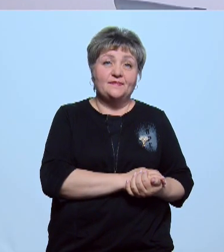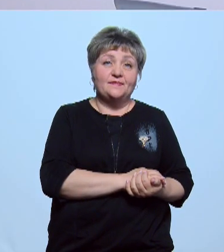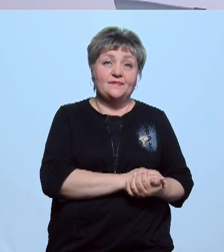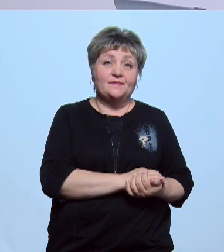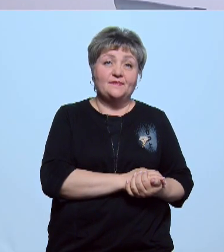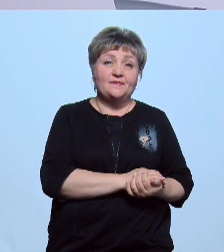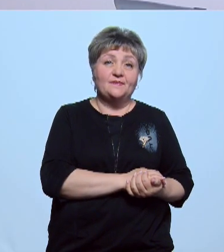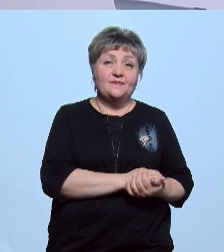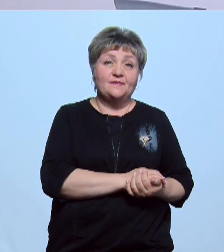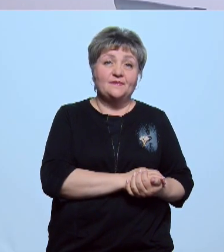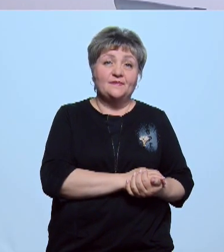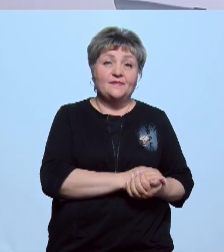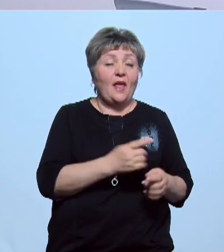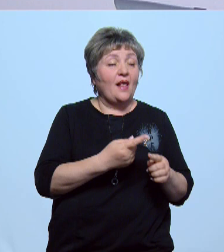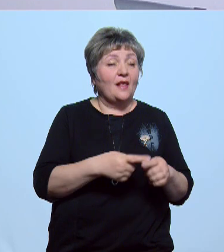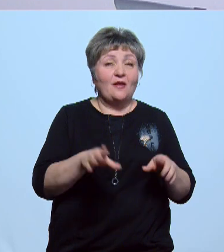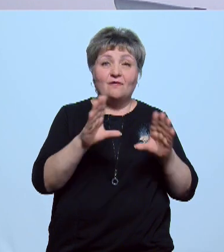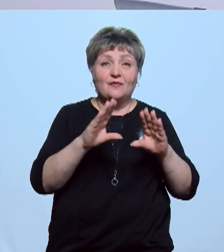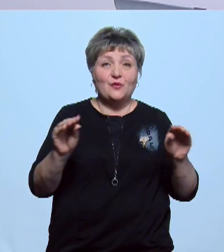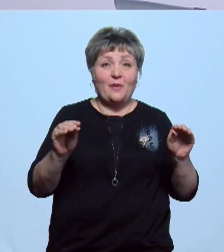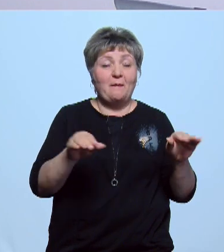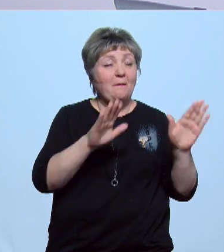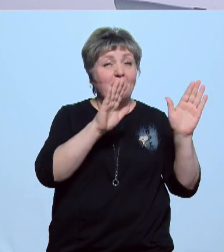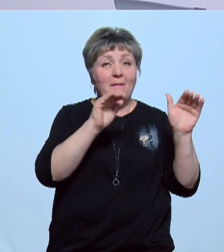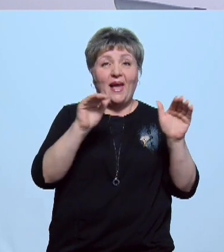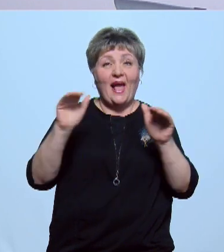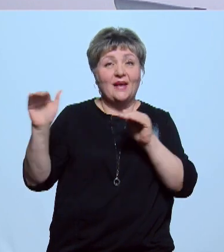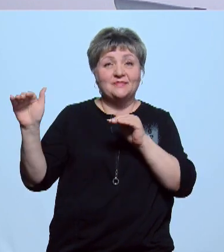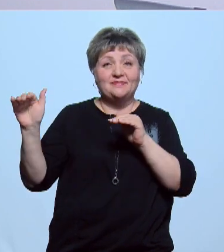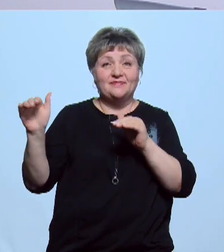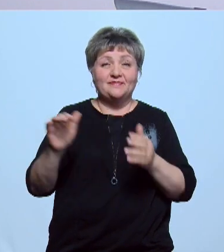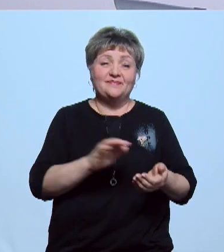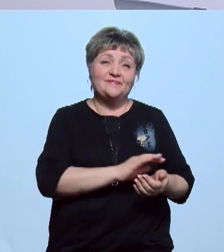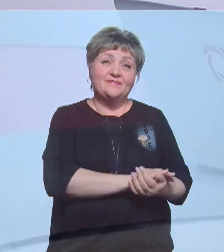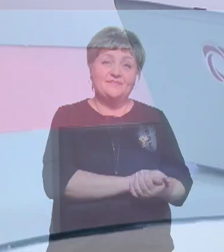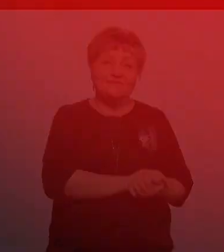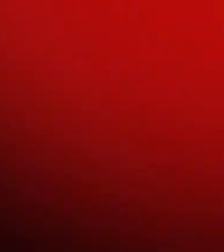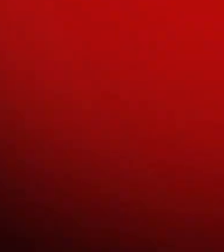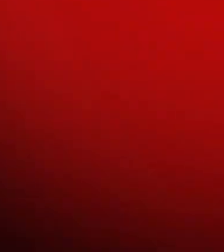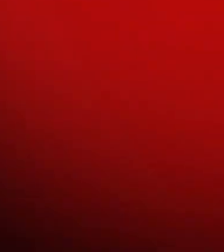И у меня на этом все. Хороших выходных. Оставайтесь на нашем канале.